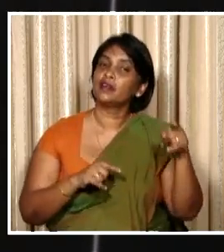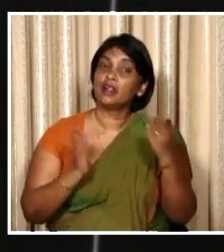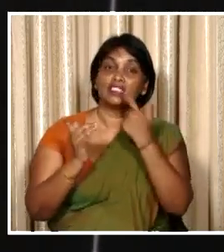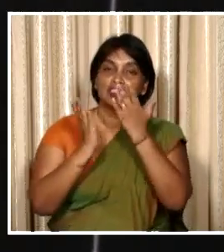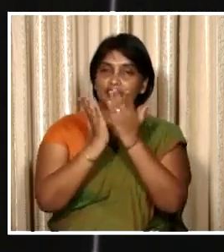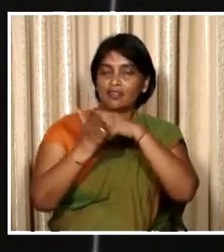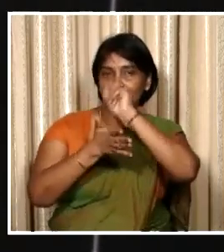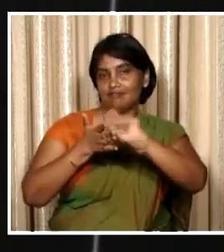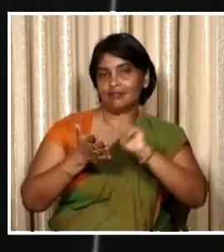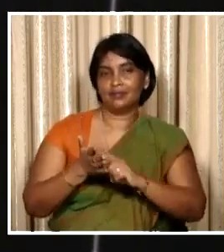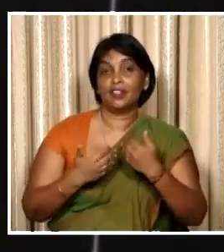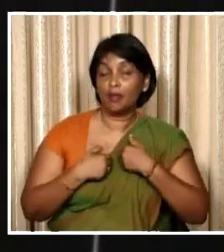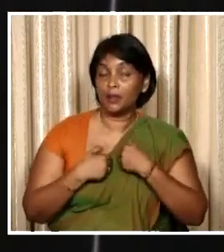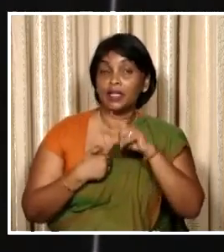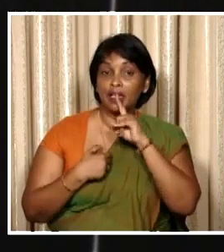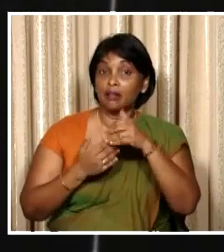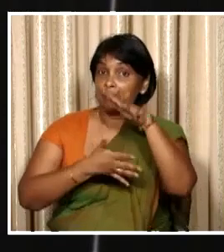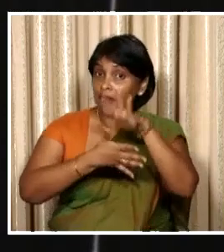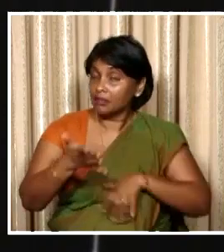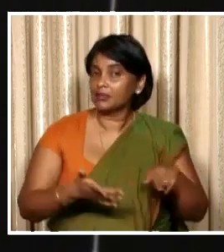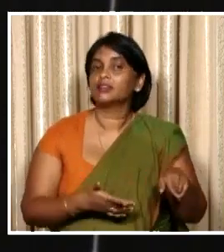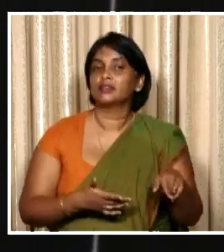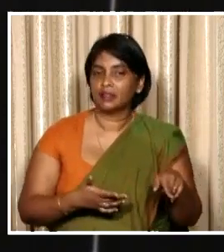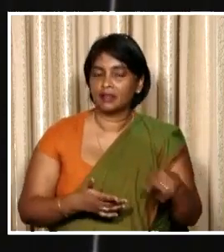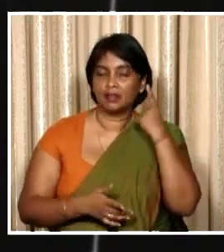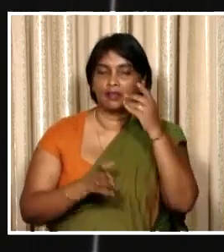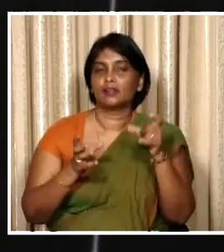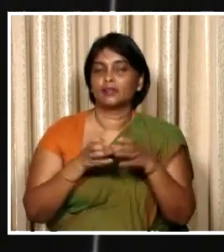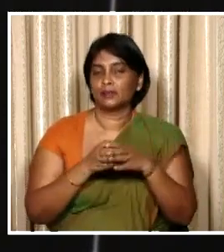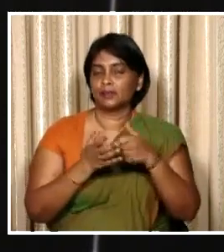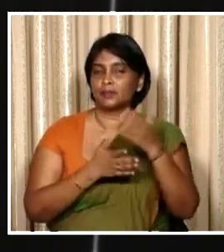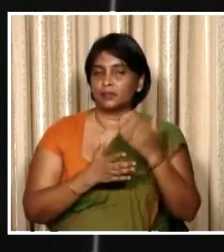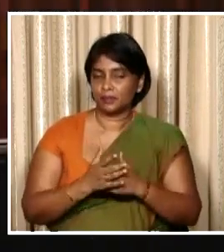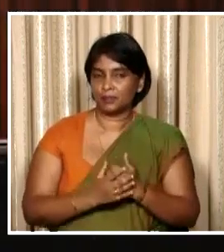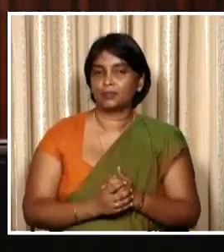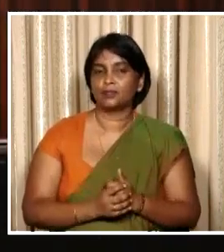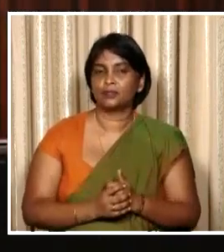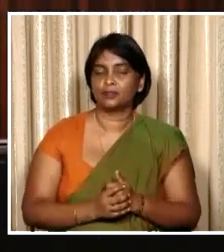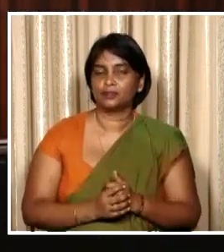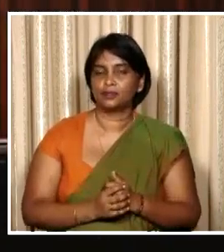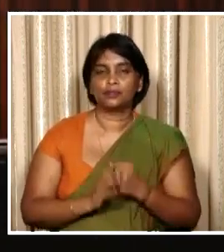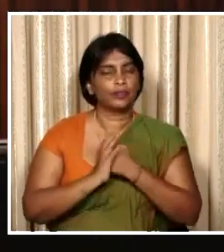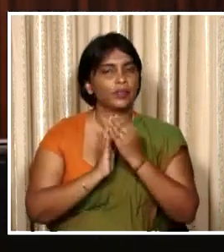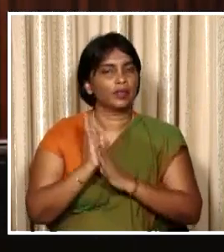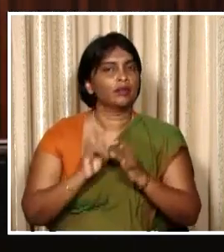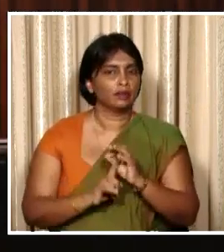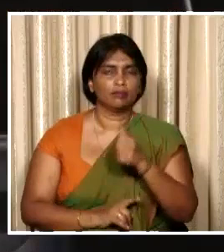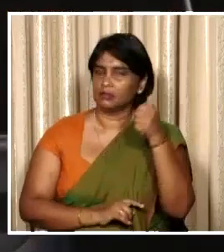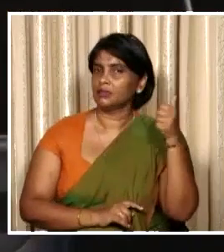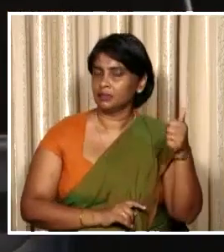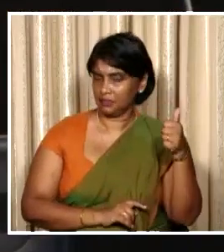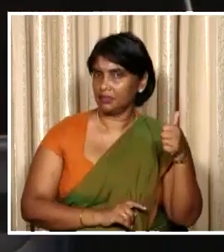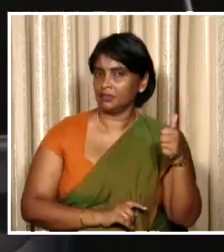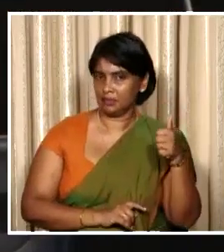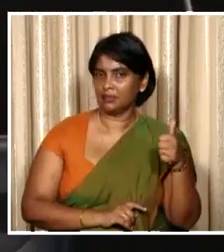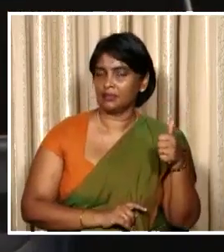හාෆ් ෂිට් එක තියෙන දේ. අපි කතා කරන්නේ ලිඛිත දේ. බුද්ධ්‍යංශ වාර්තා සහ නියම දේ. ගරු මන්ත්‍රීතුමනි,